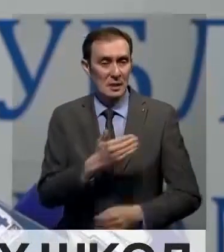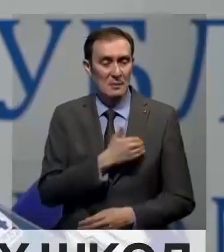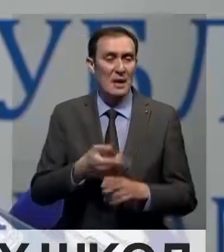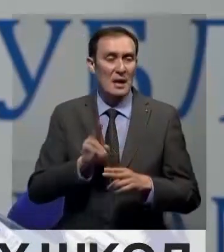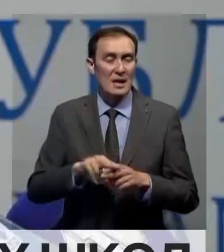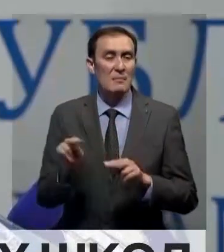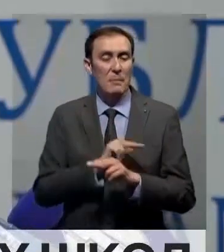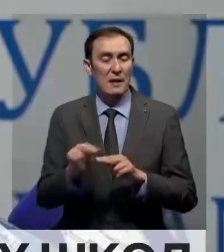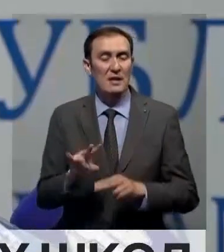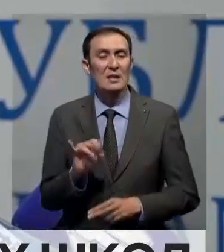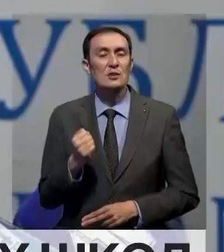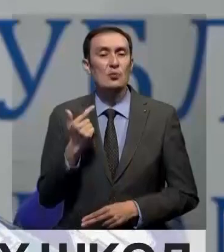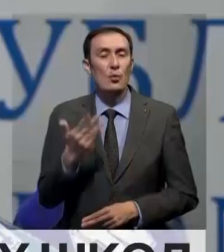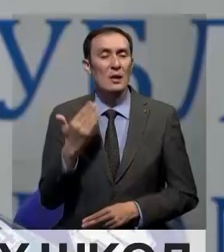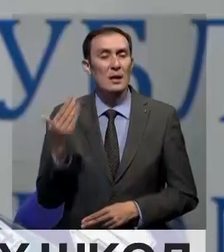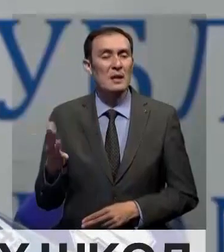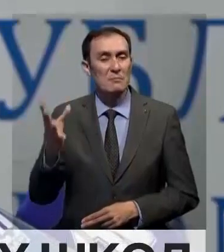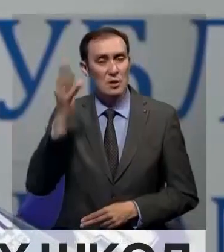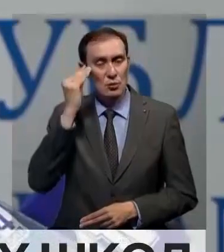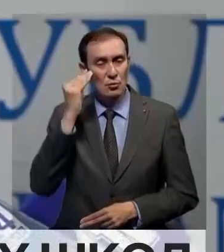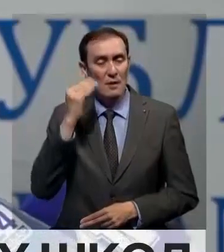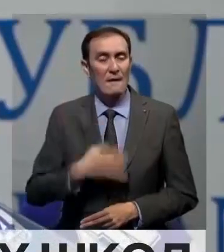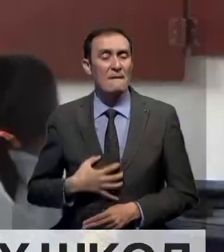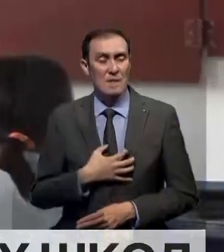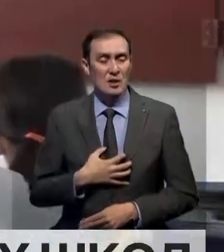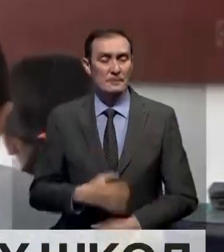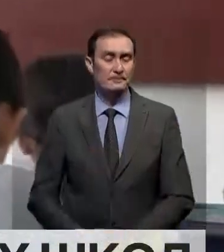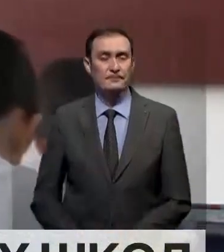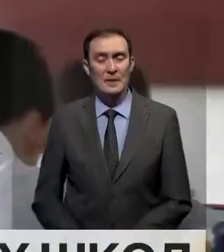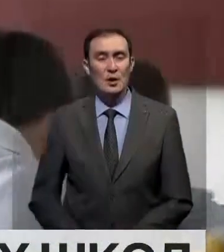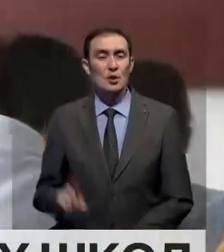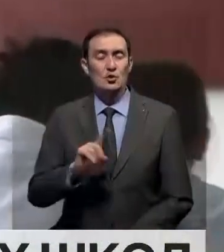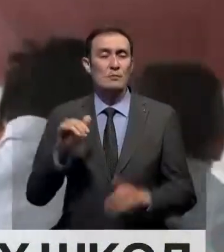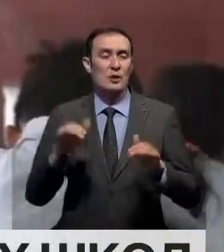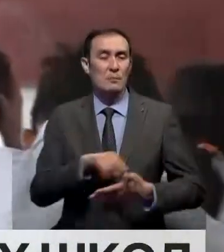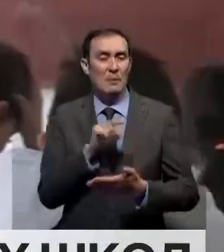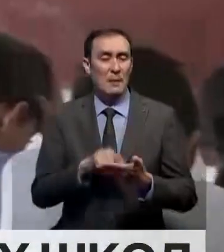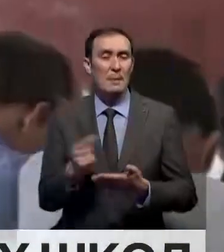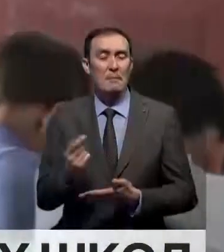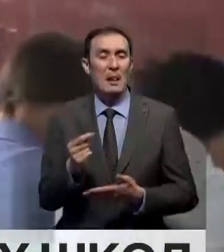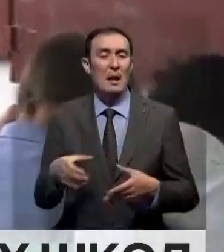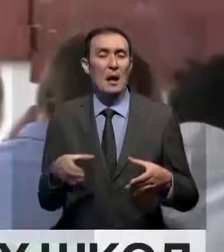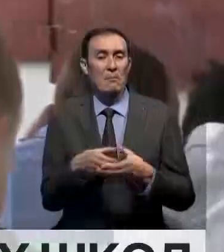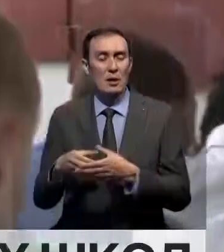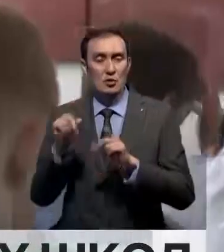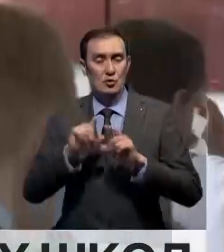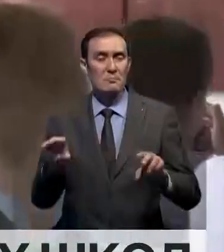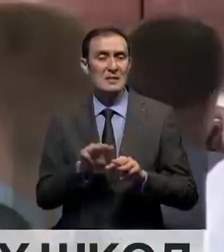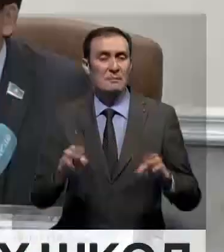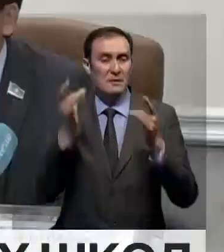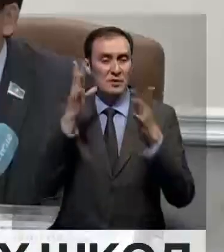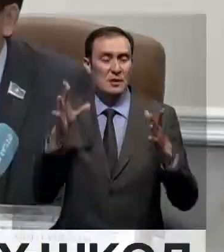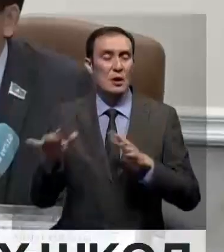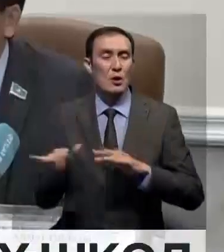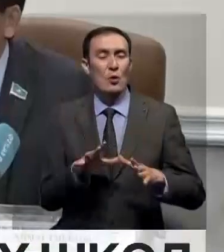эти поправки, насколько они, по их мнению, актуальны. Для решения проблем малокомплектных школ Министерством просвещения